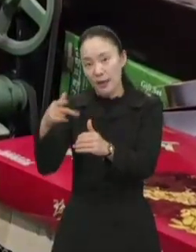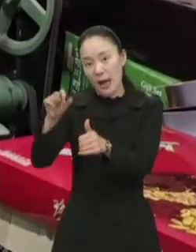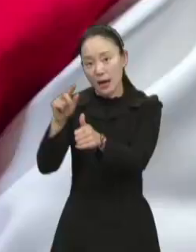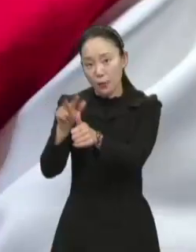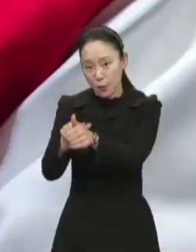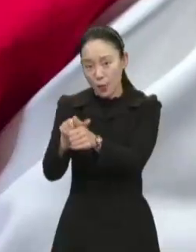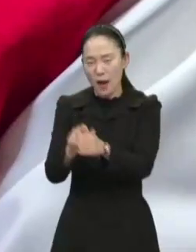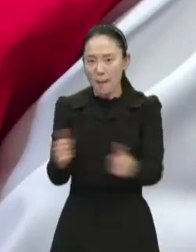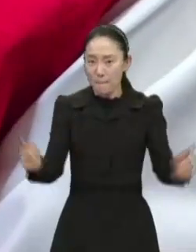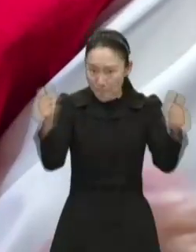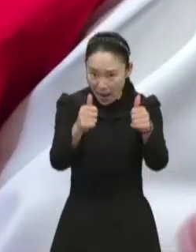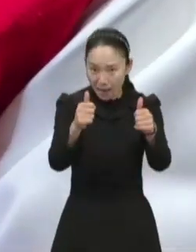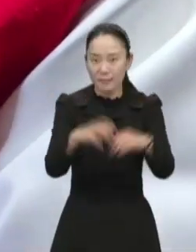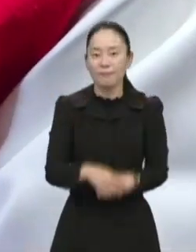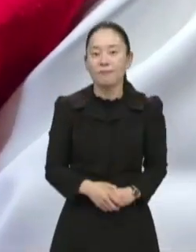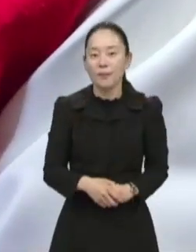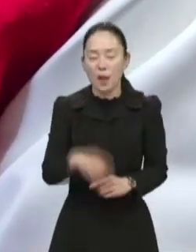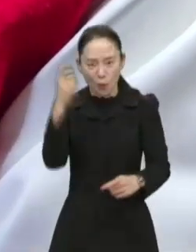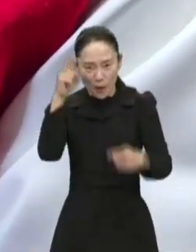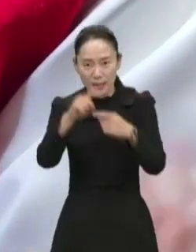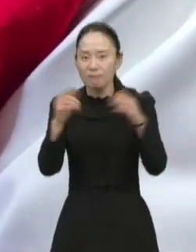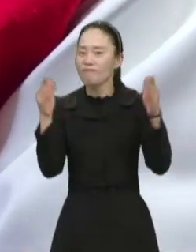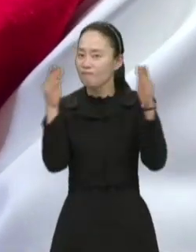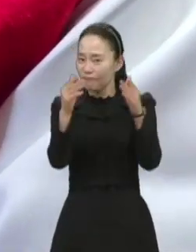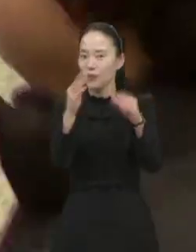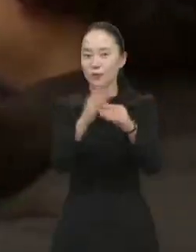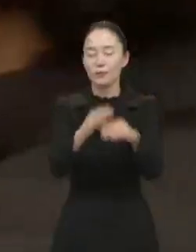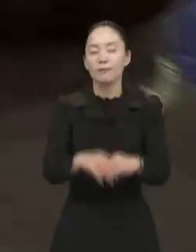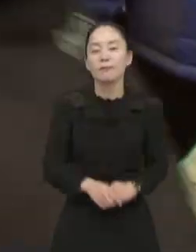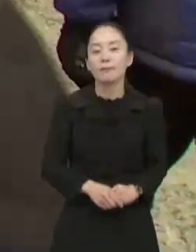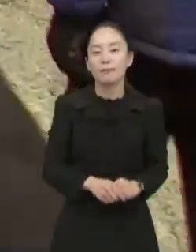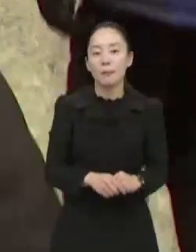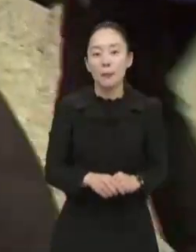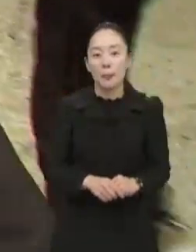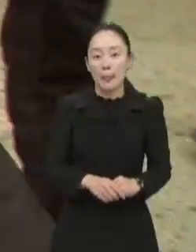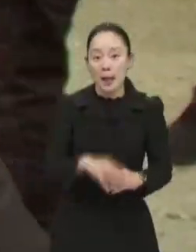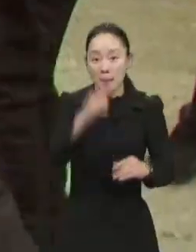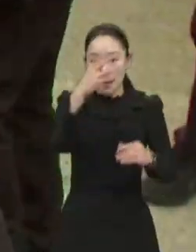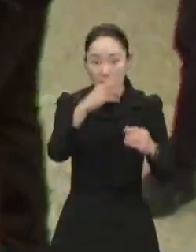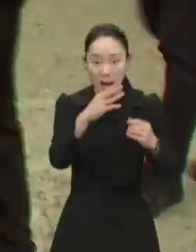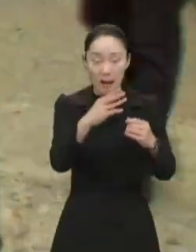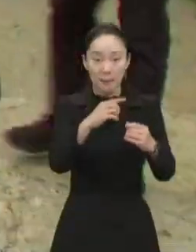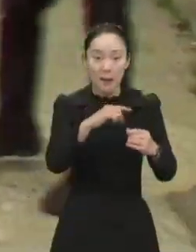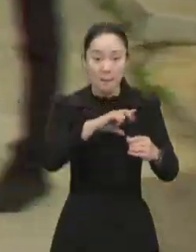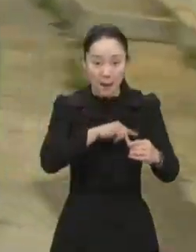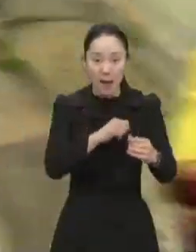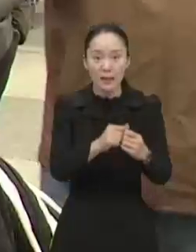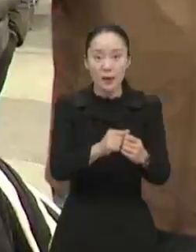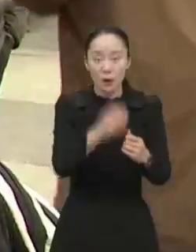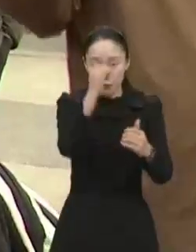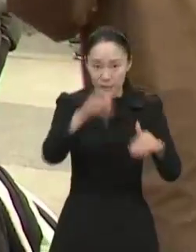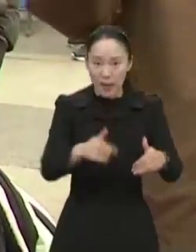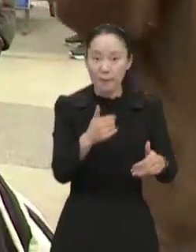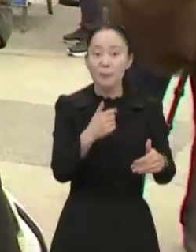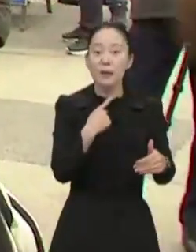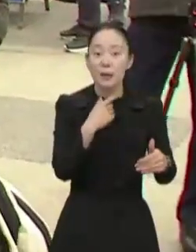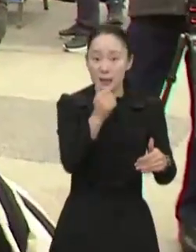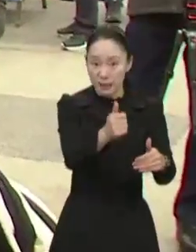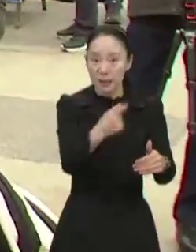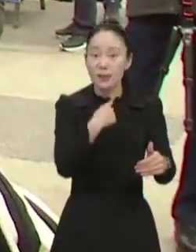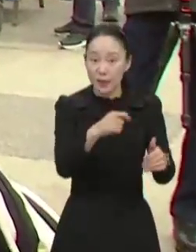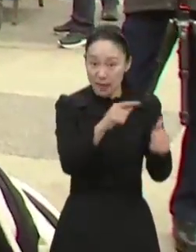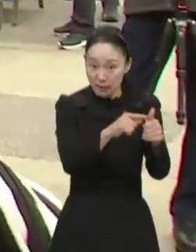후보의 빅매치가 성사되며 관심이 쏠리고 있습니다 사선의 도지사 출신 양승조 후보는 경험의 힘을